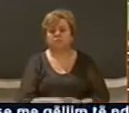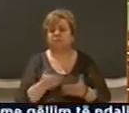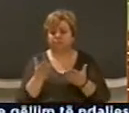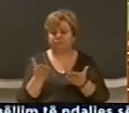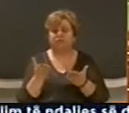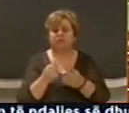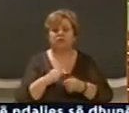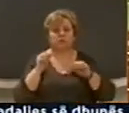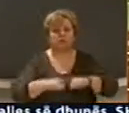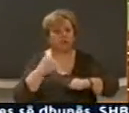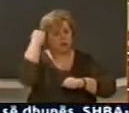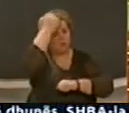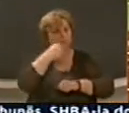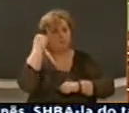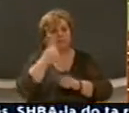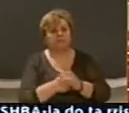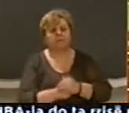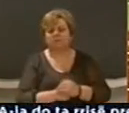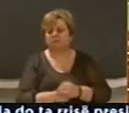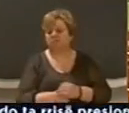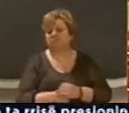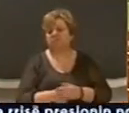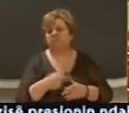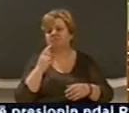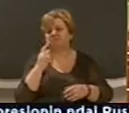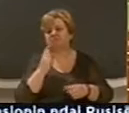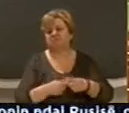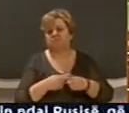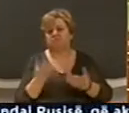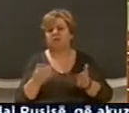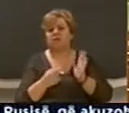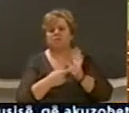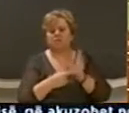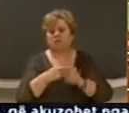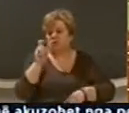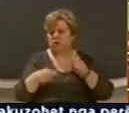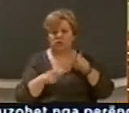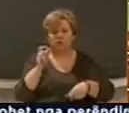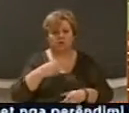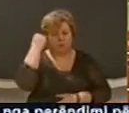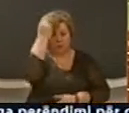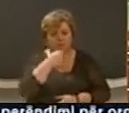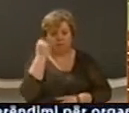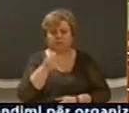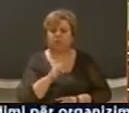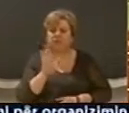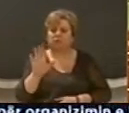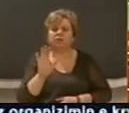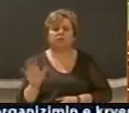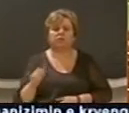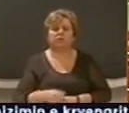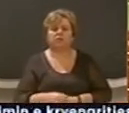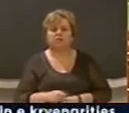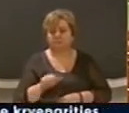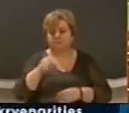për qeverinë e Kosovës është normale për vetë faktin se qytetari Kosovës për ta nuk është në rend